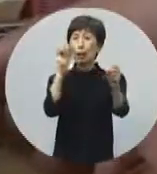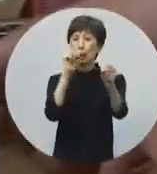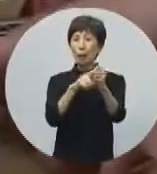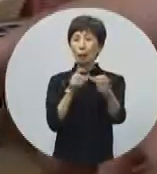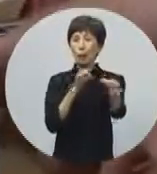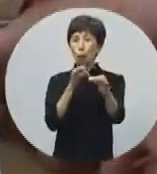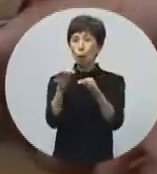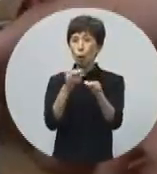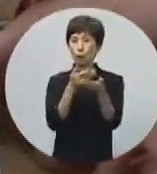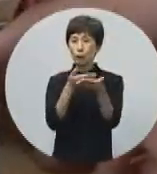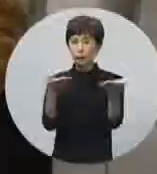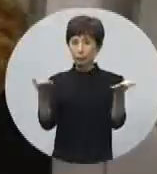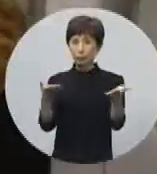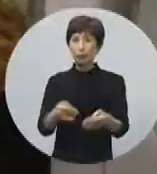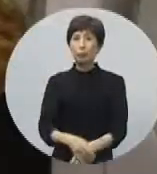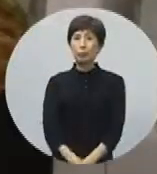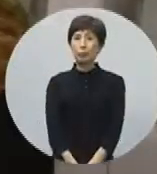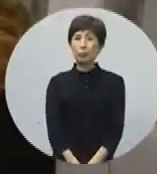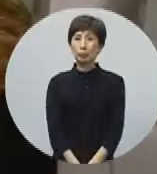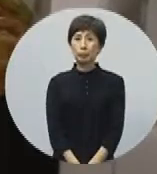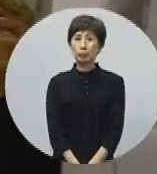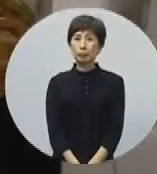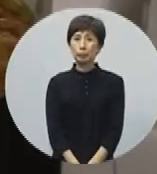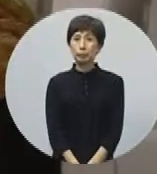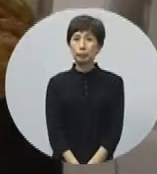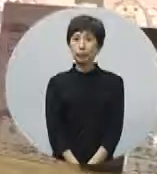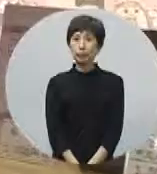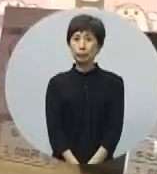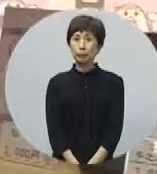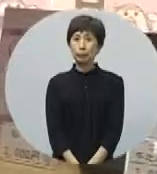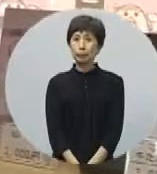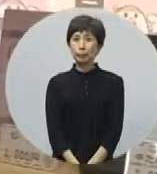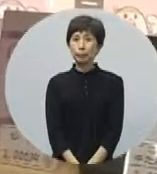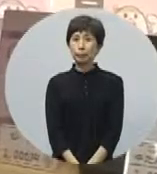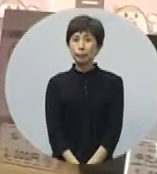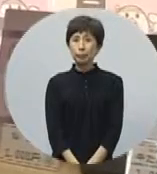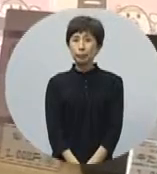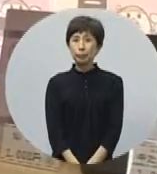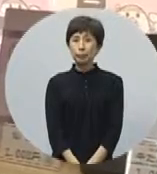となる3県合同のアンテナショップなんです。